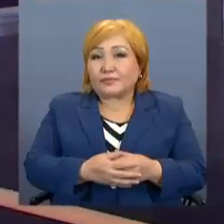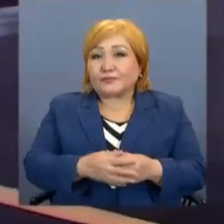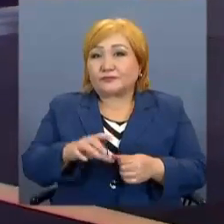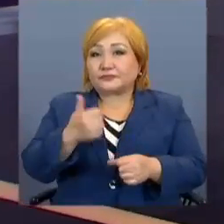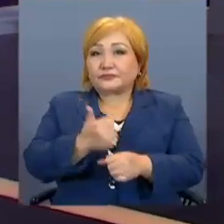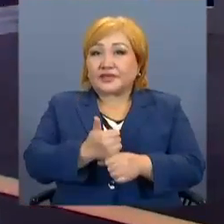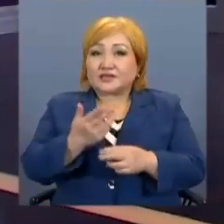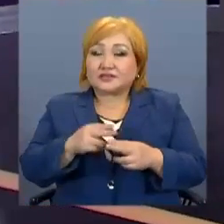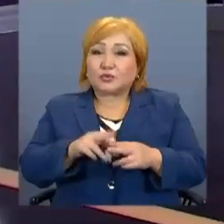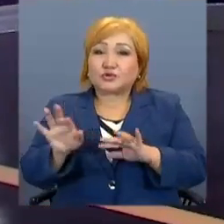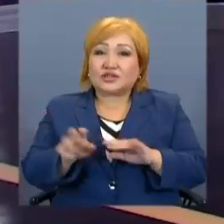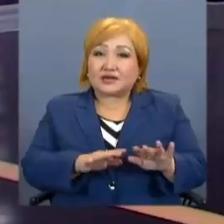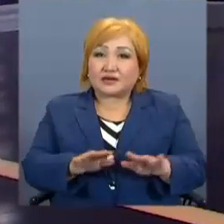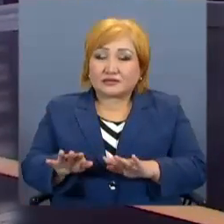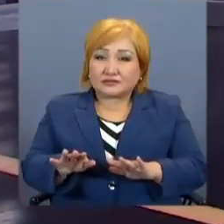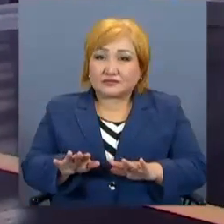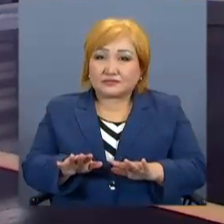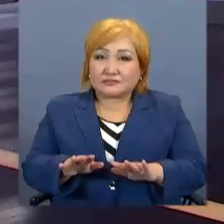негізгі бұл шара